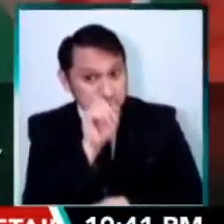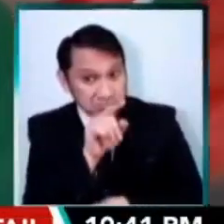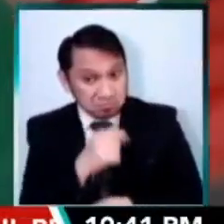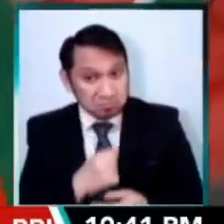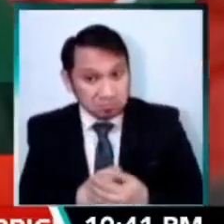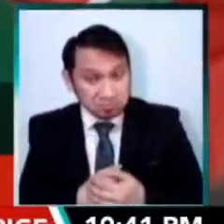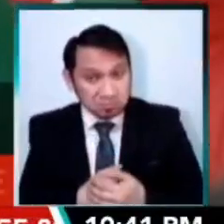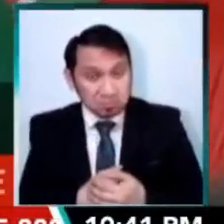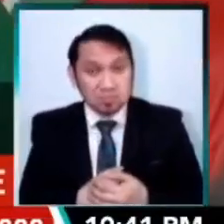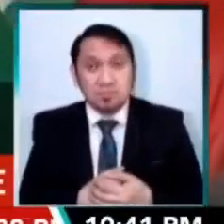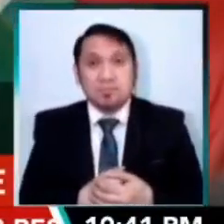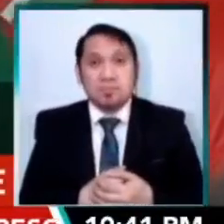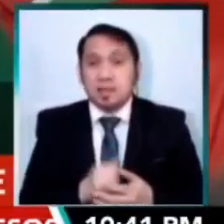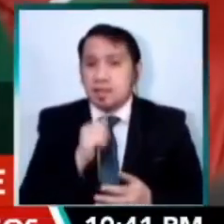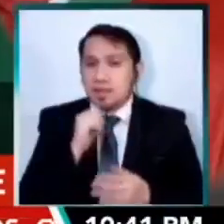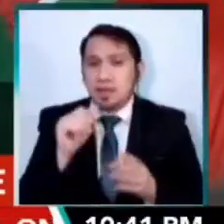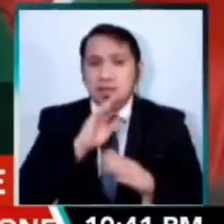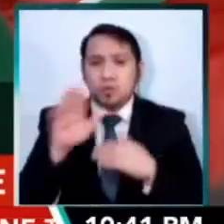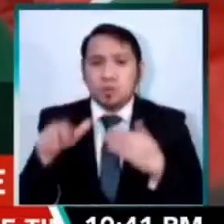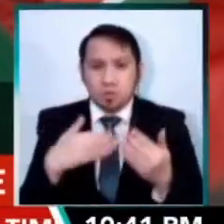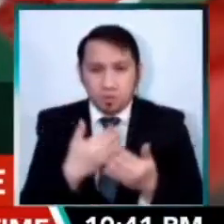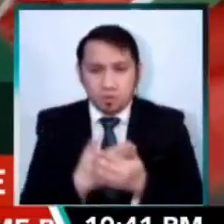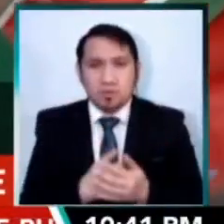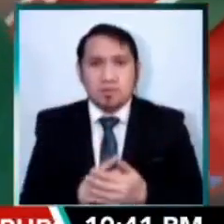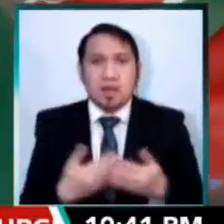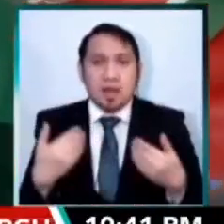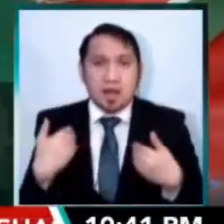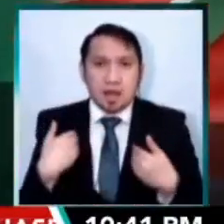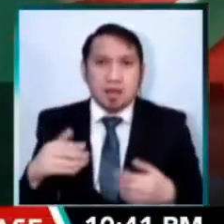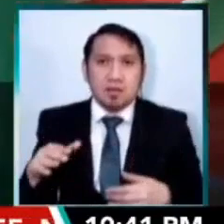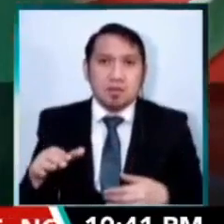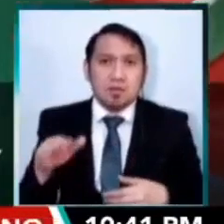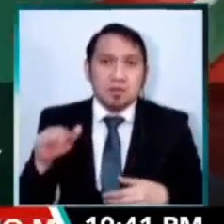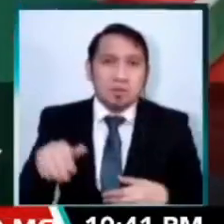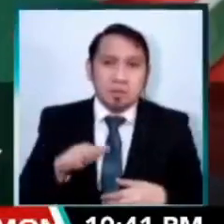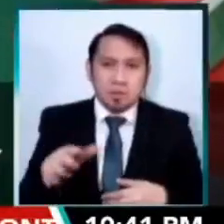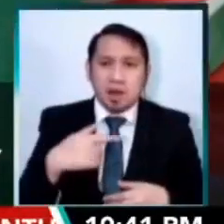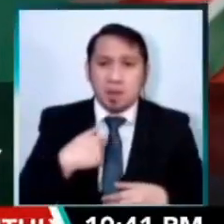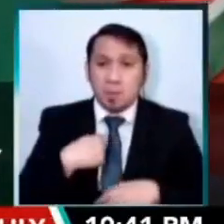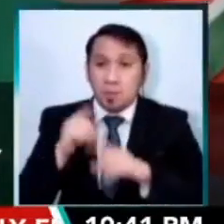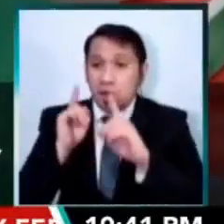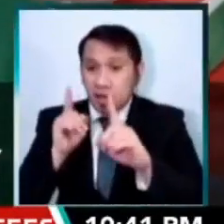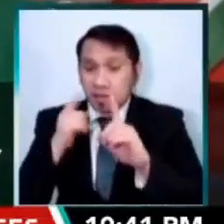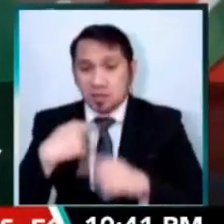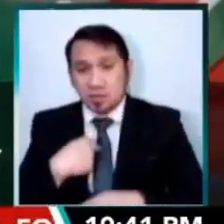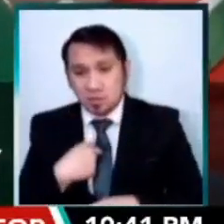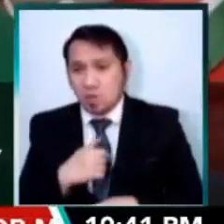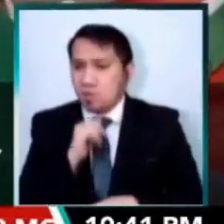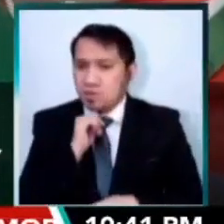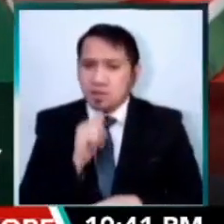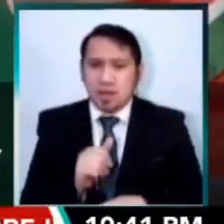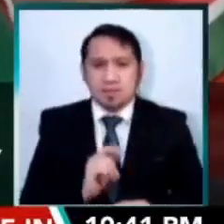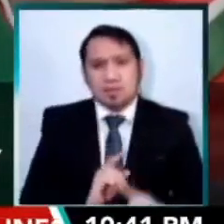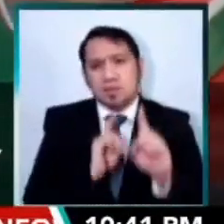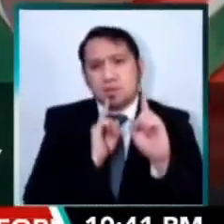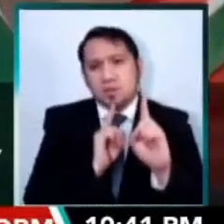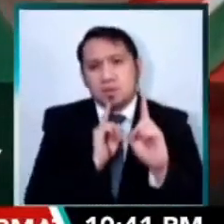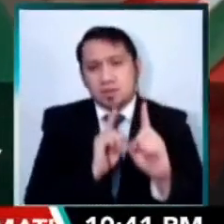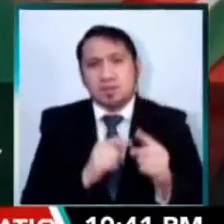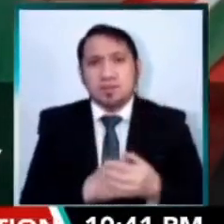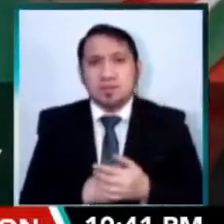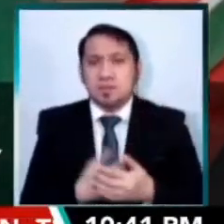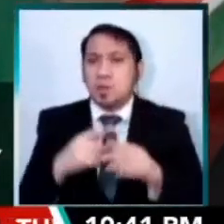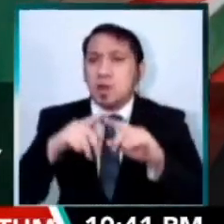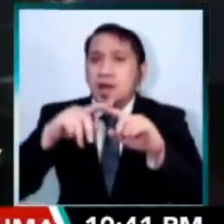Hindi po sa lahat. Meron pong mga motorcade na umaattend ako, meron pong mga motorcade na hindi ako umaattend. Depende po